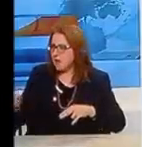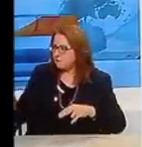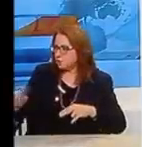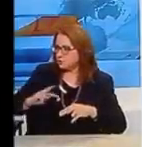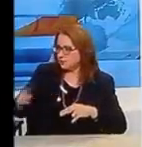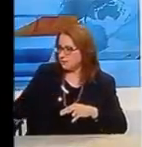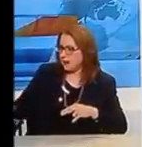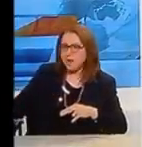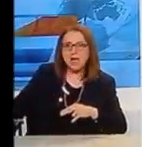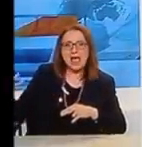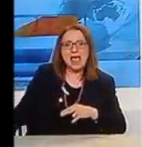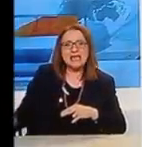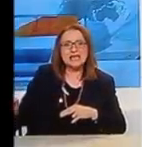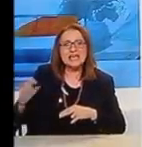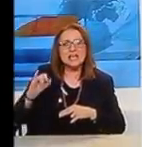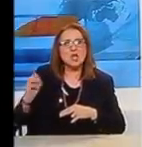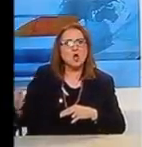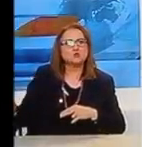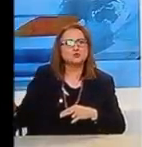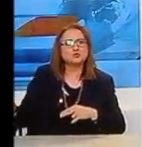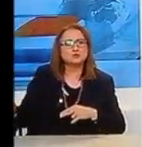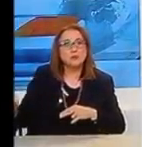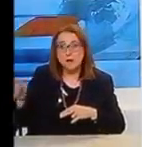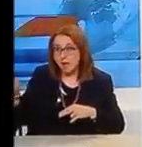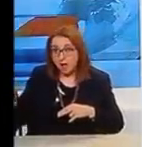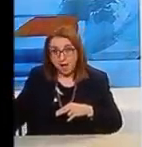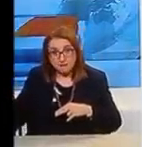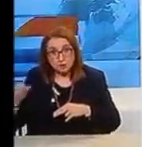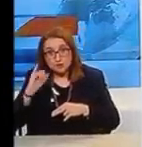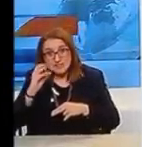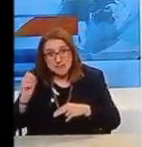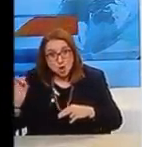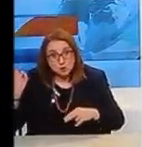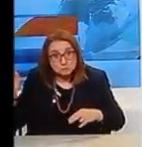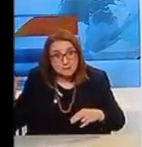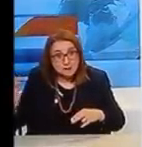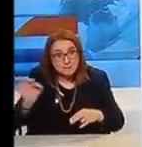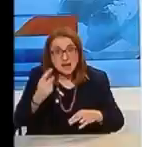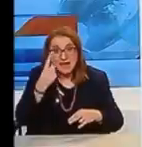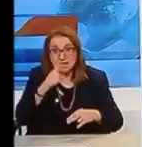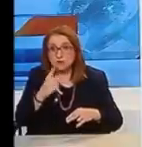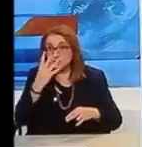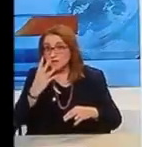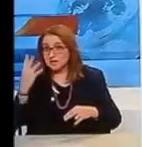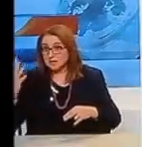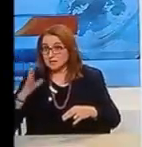ιός που απέβει μοιραίος για 144 συμπολίτες μας στην Ελλάδα και